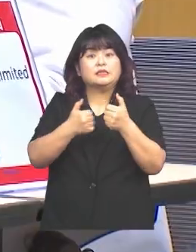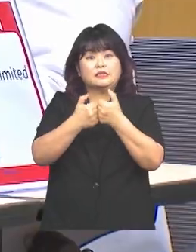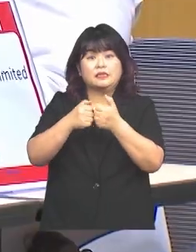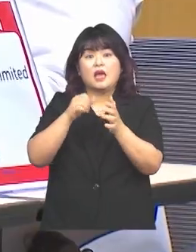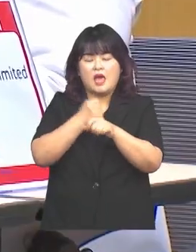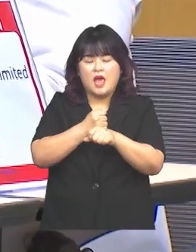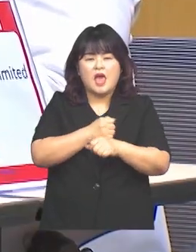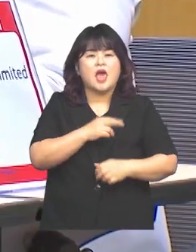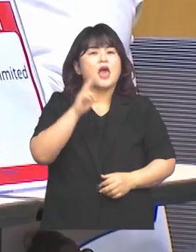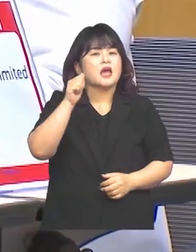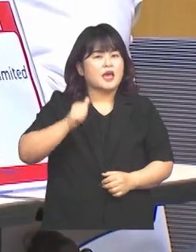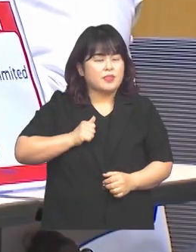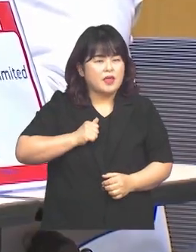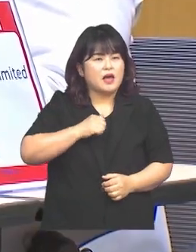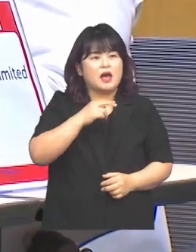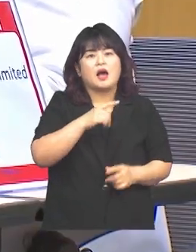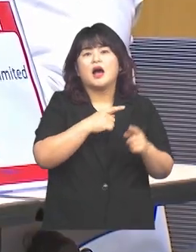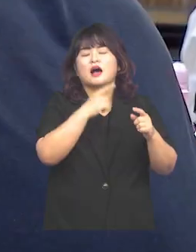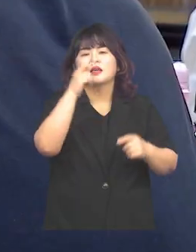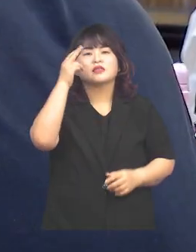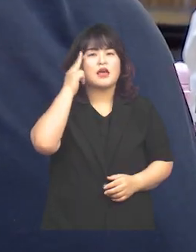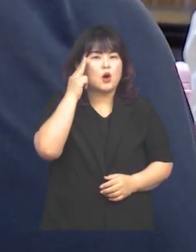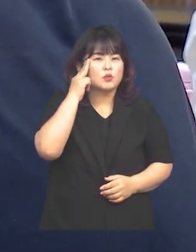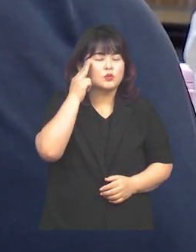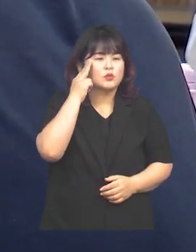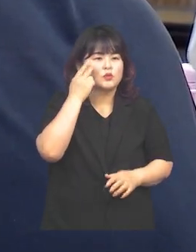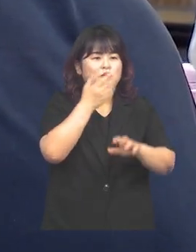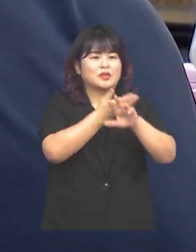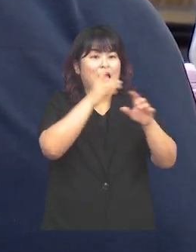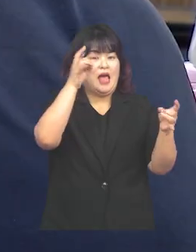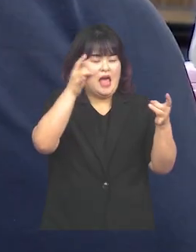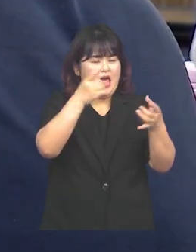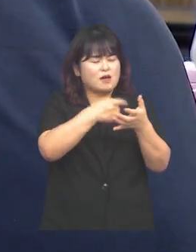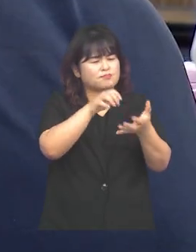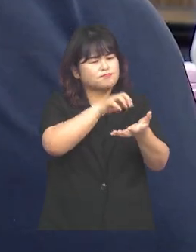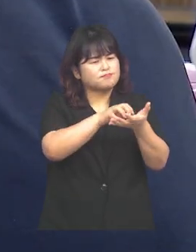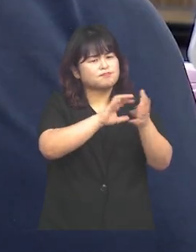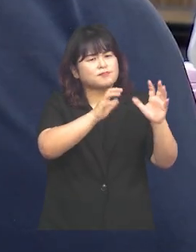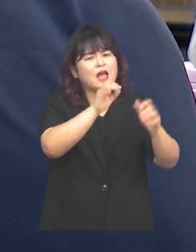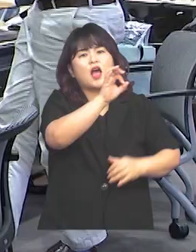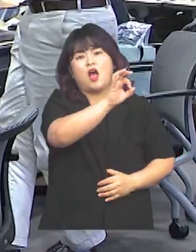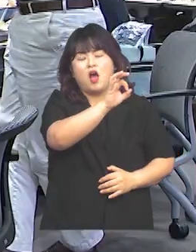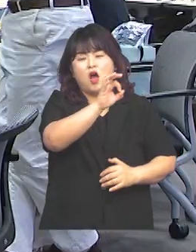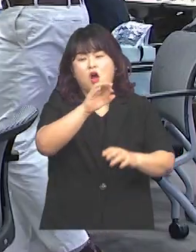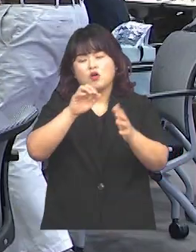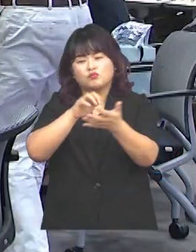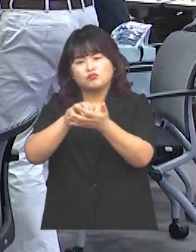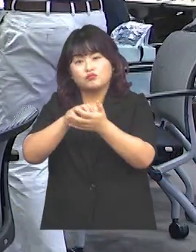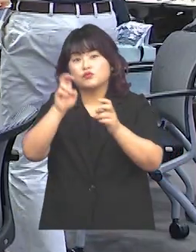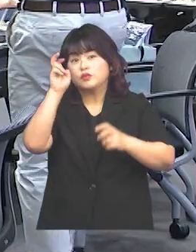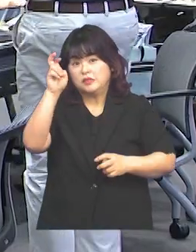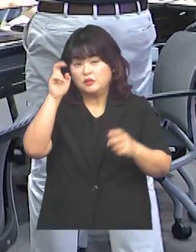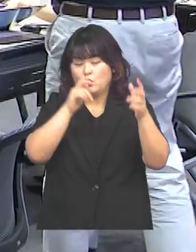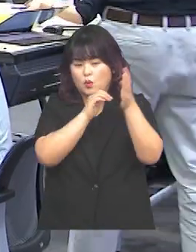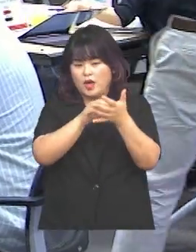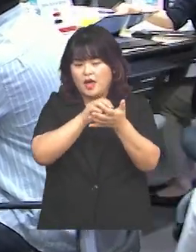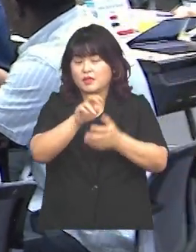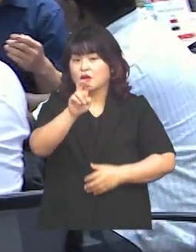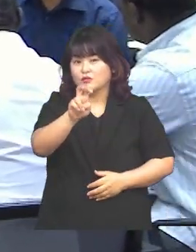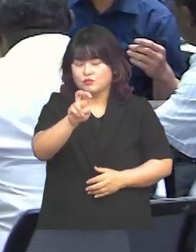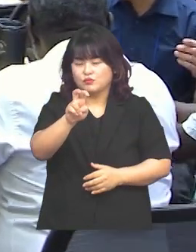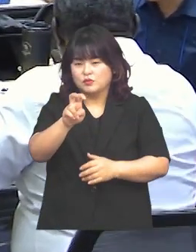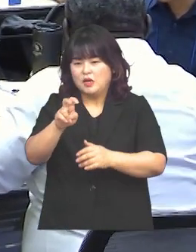상담회엔 캐나다, 사우디아라비아, 태국 등 10개국 20개사와 용인특례시 수출